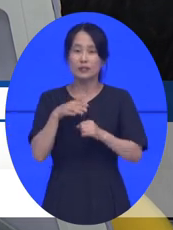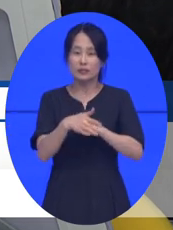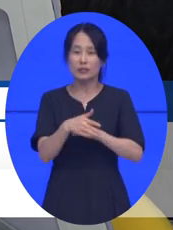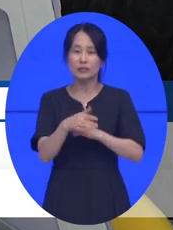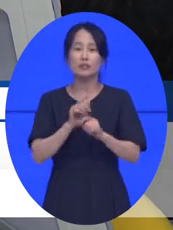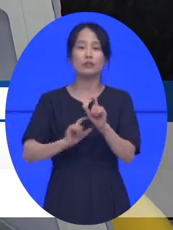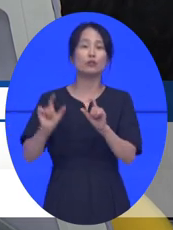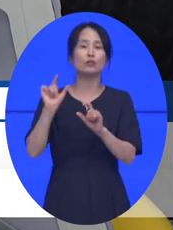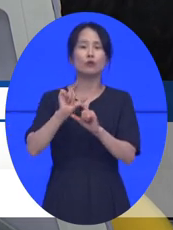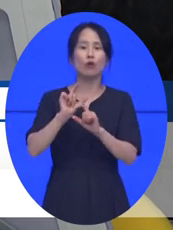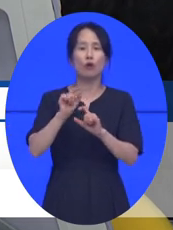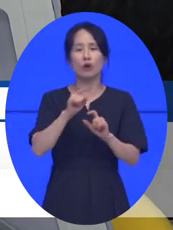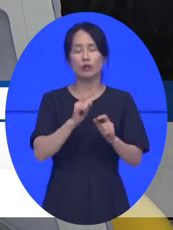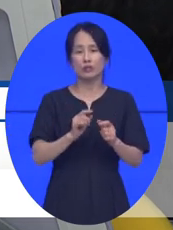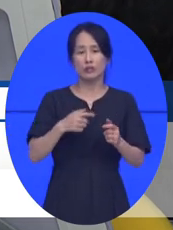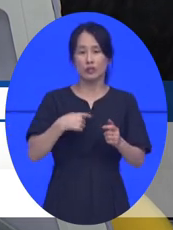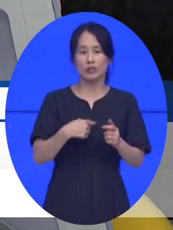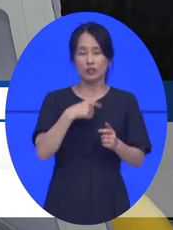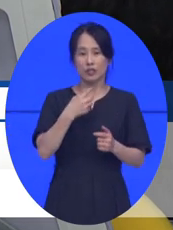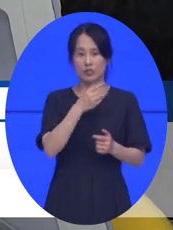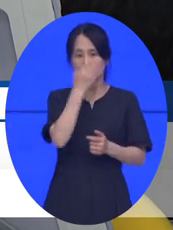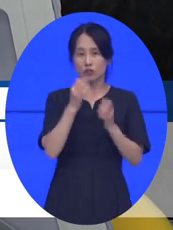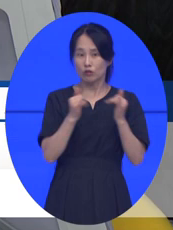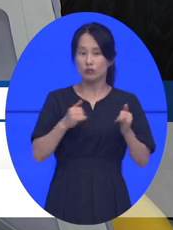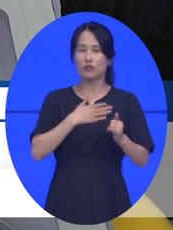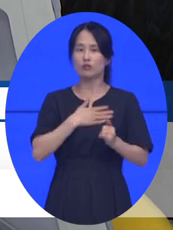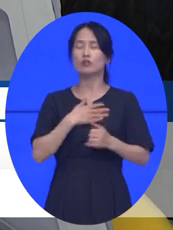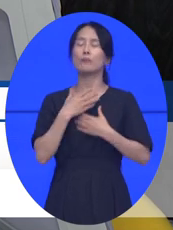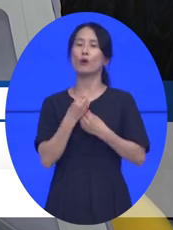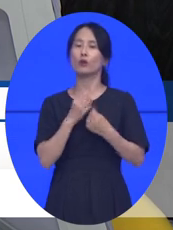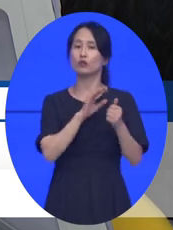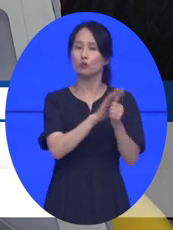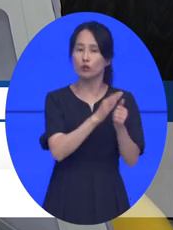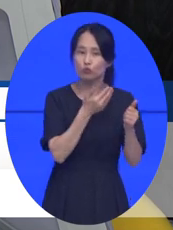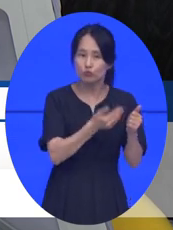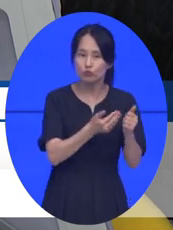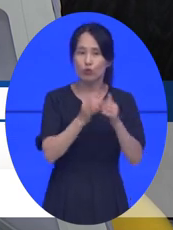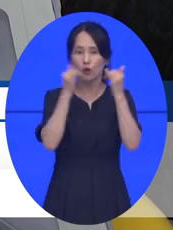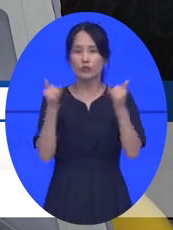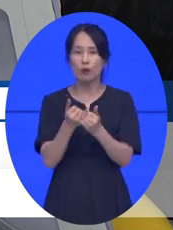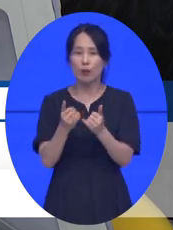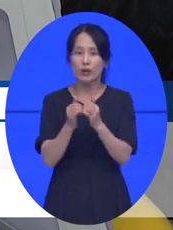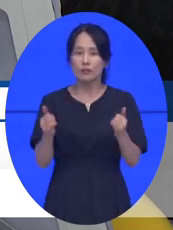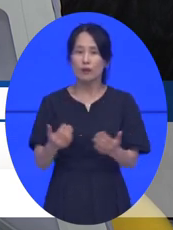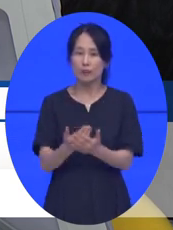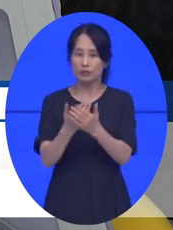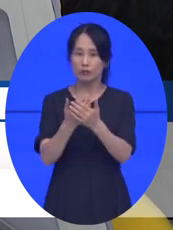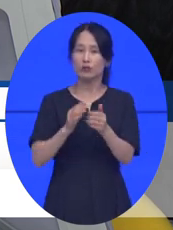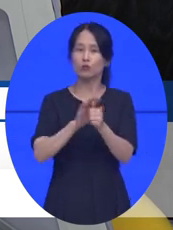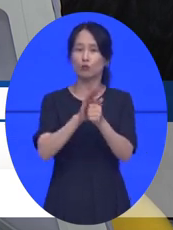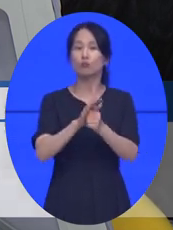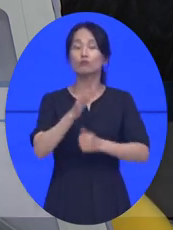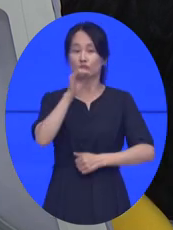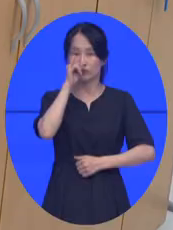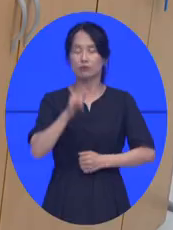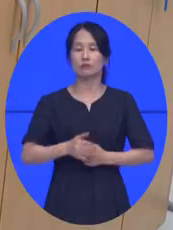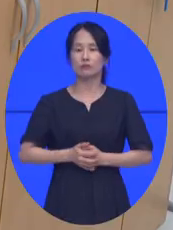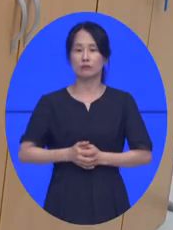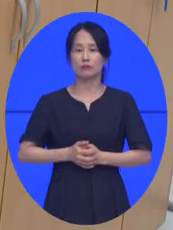형태가 훨씬 더 그 친구들에게 더 정서적으로 안정감을 주고 사회인으로 발전하는 데 있어서 도움을